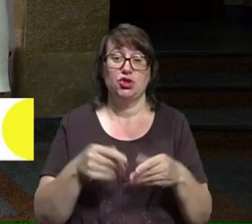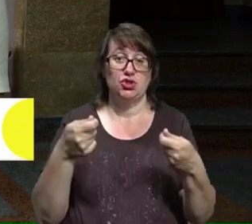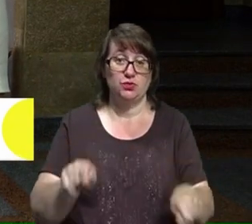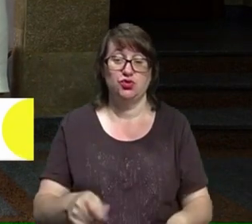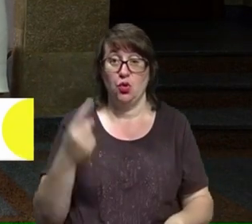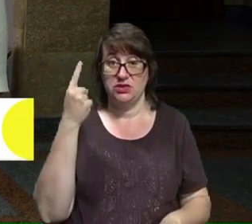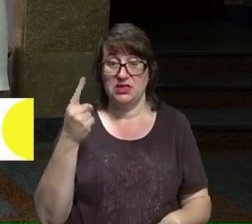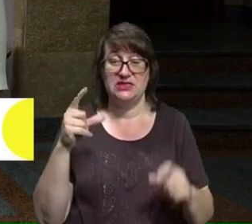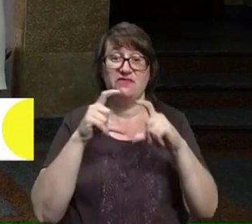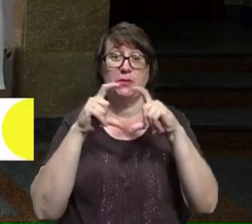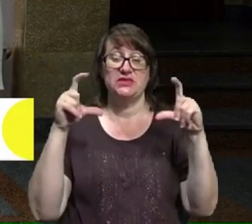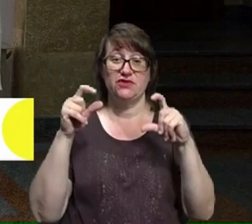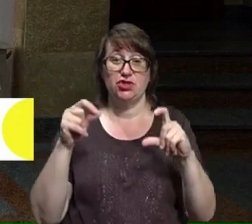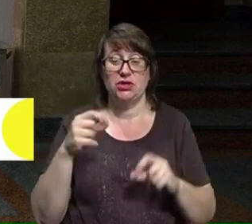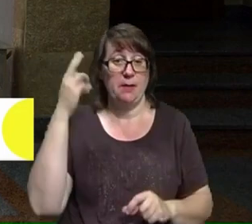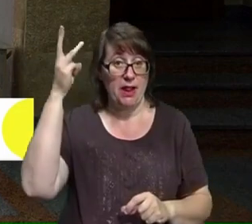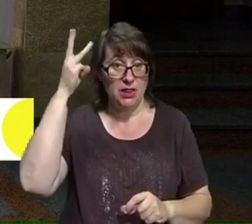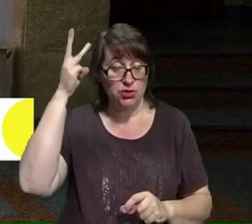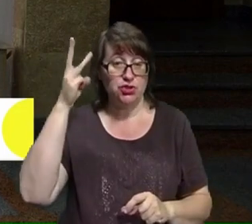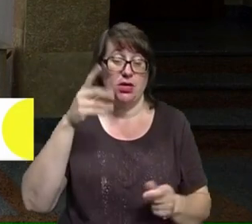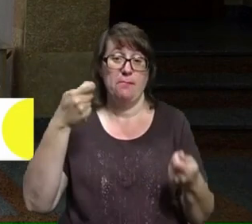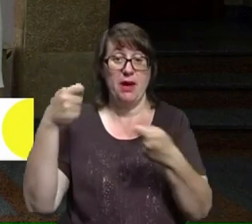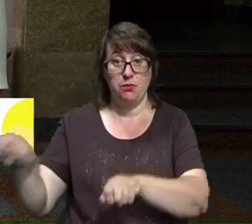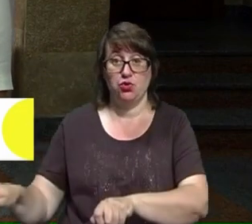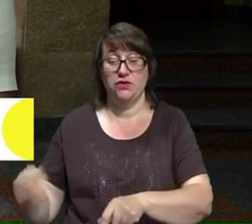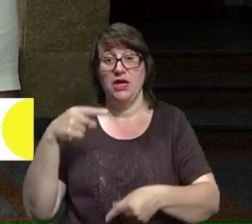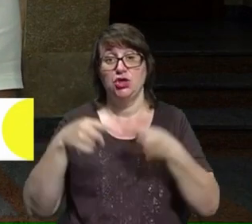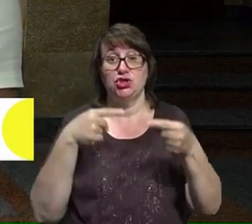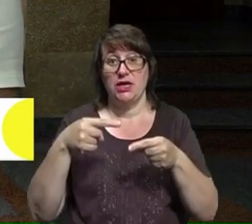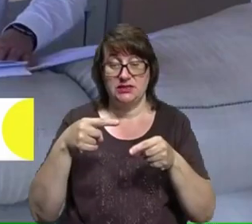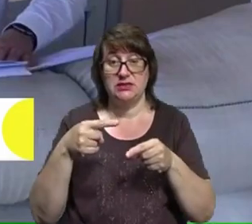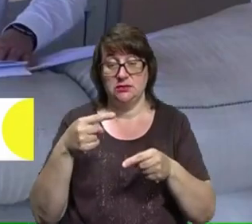фармацевтичних закладів Хмельниччини перепродувалися через мережу належних їй аптек.